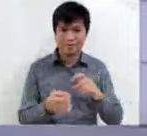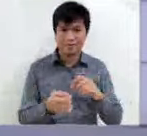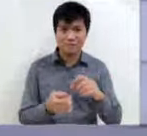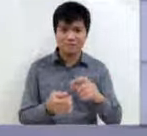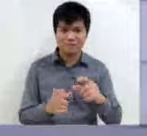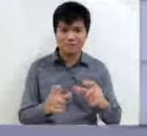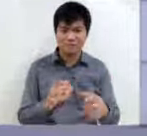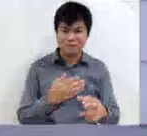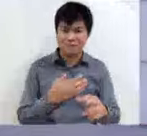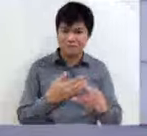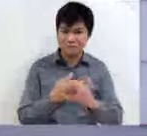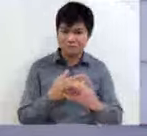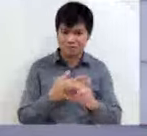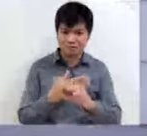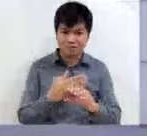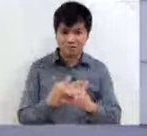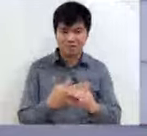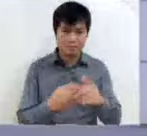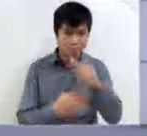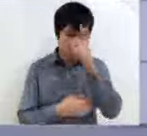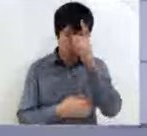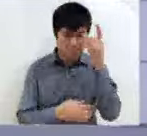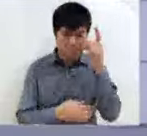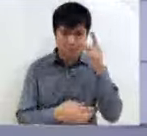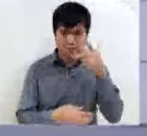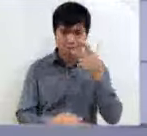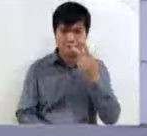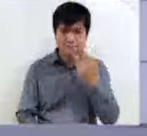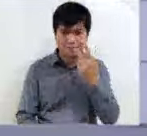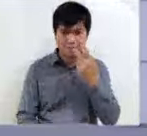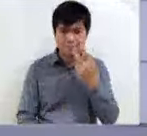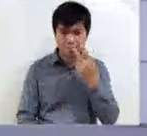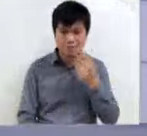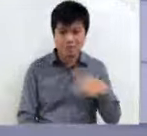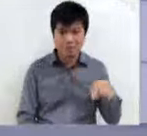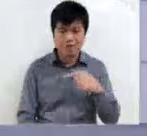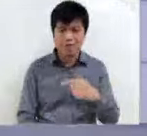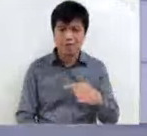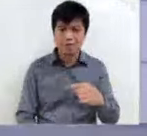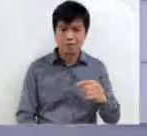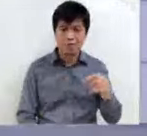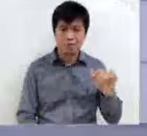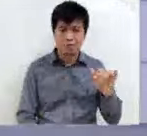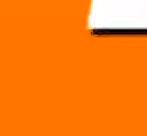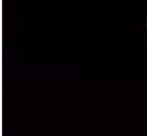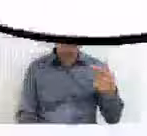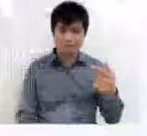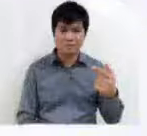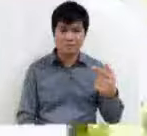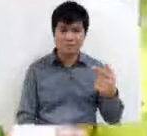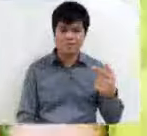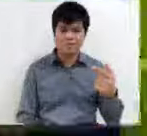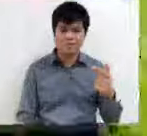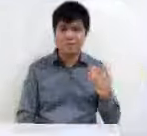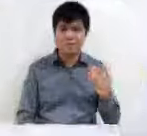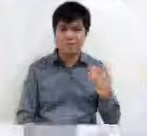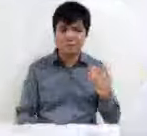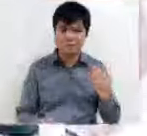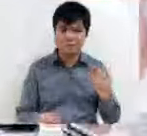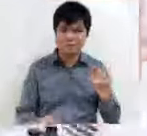na Blackpink sa kanilang talent management na YG Entertainment. Ayon yan mismo sa